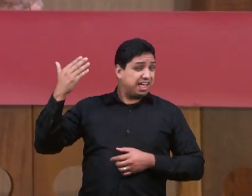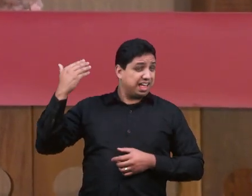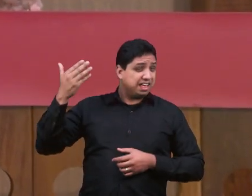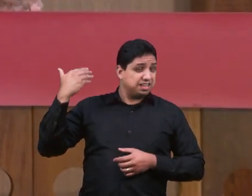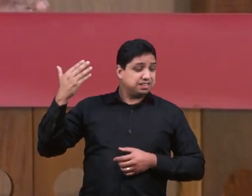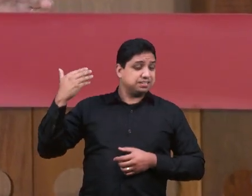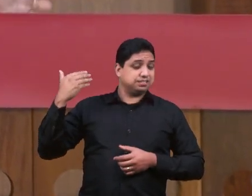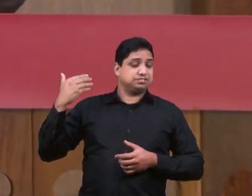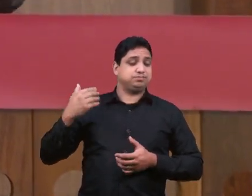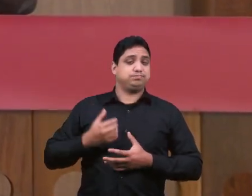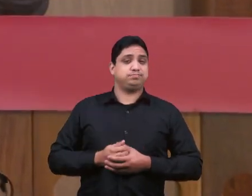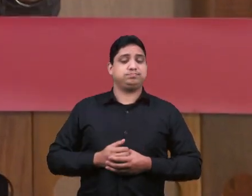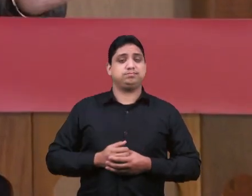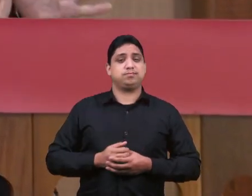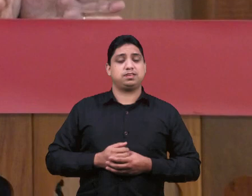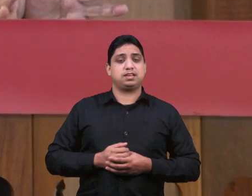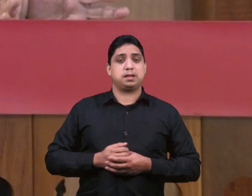passé,